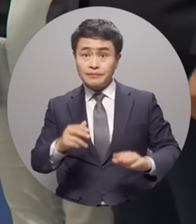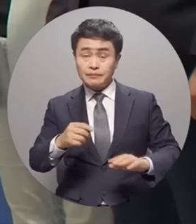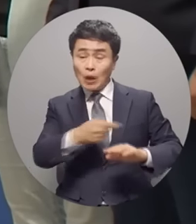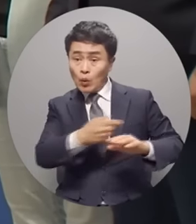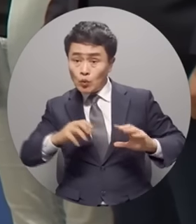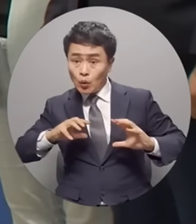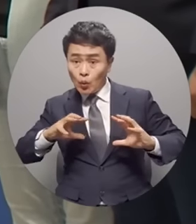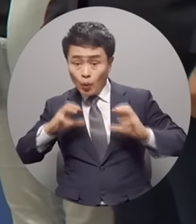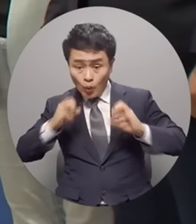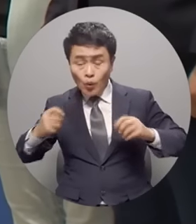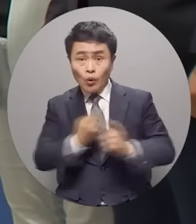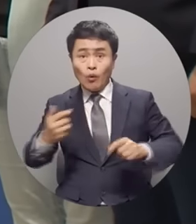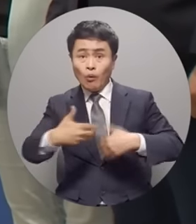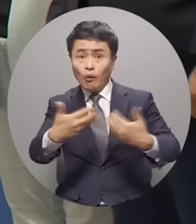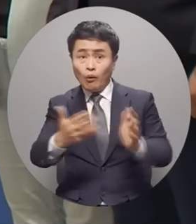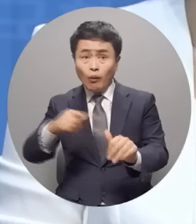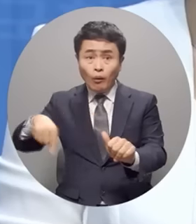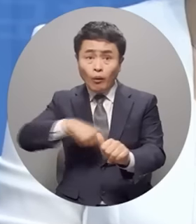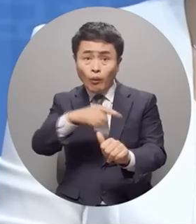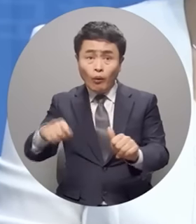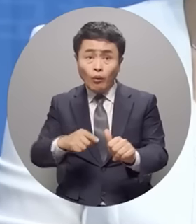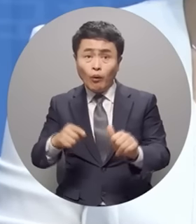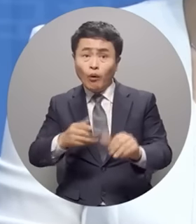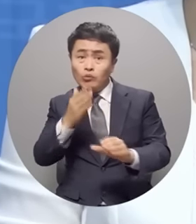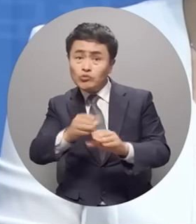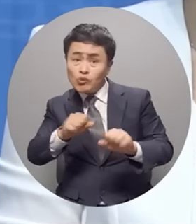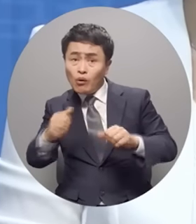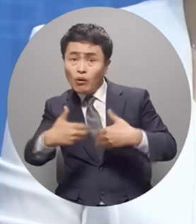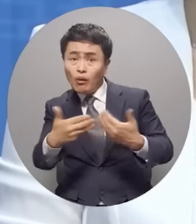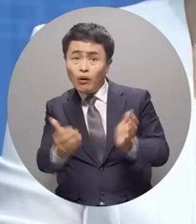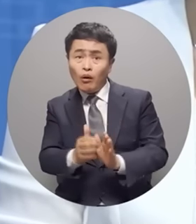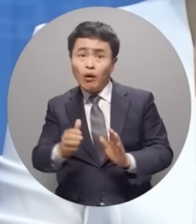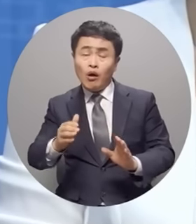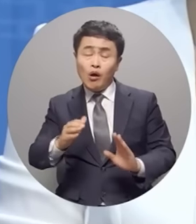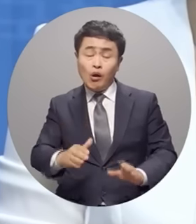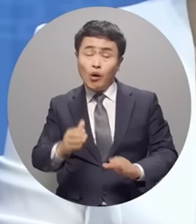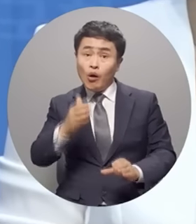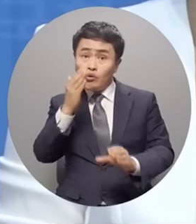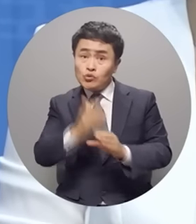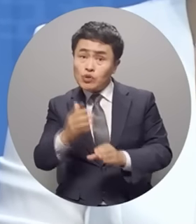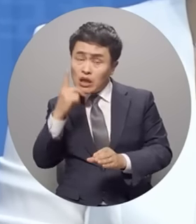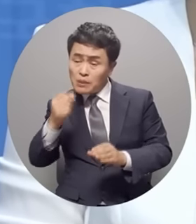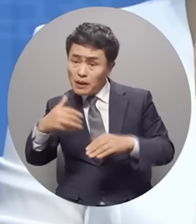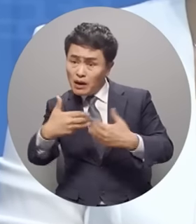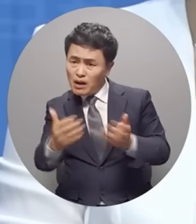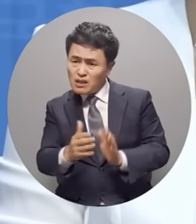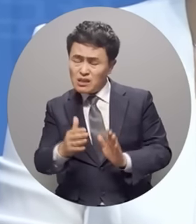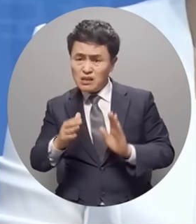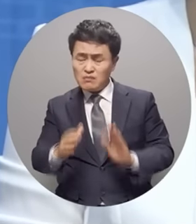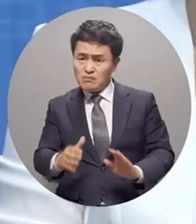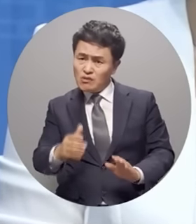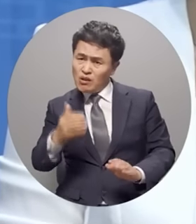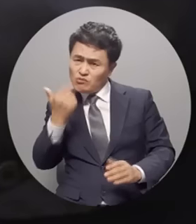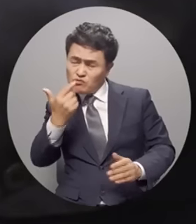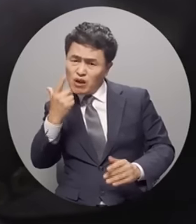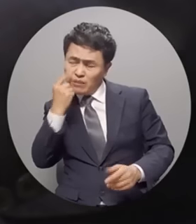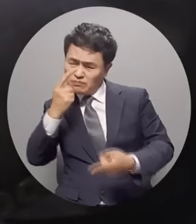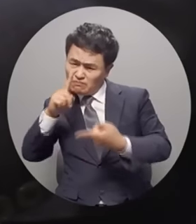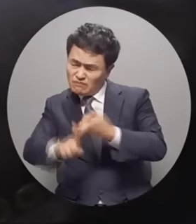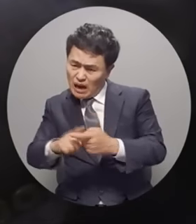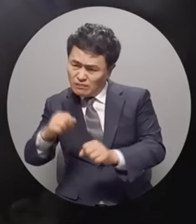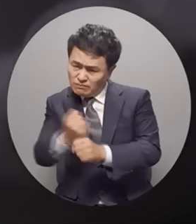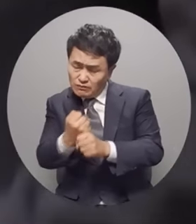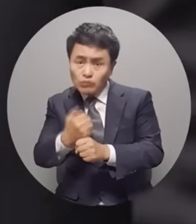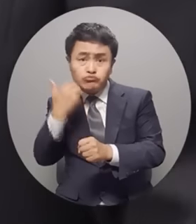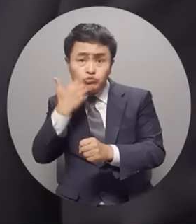조국혁신당도 중꺽만은 들어봤어도 중일만은 처음이라며 이제 용산 밀정이 누구인지 분명해지는 것 같다.